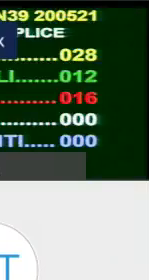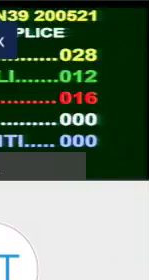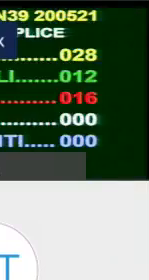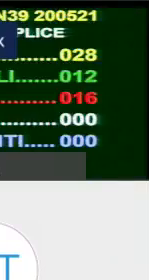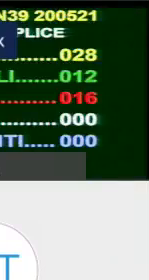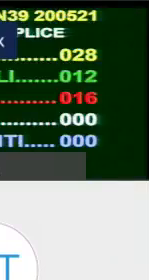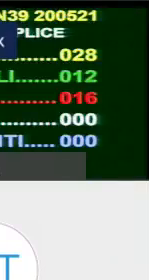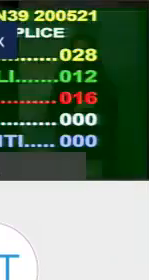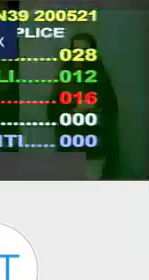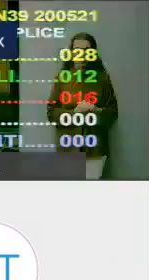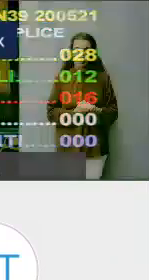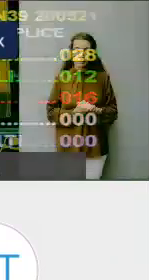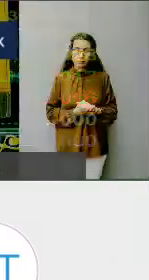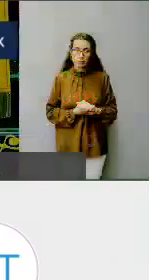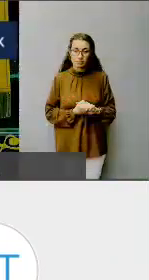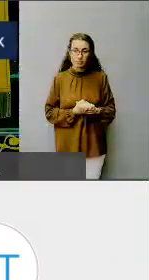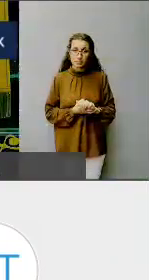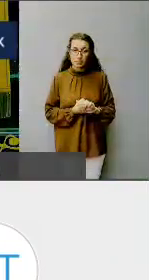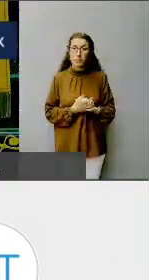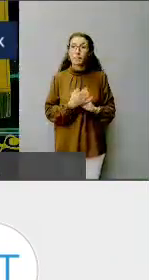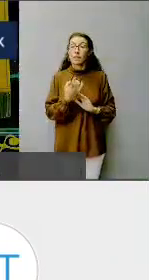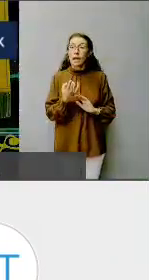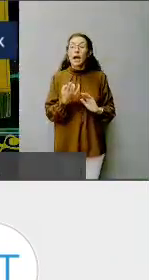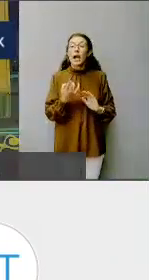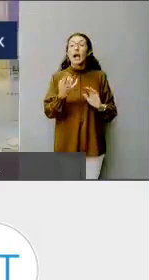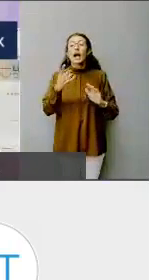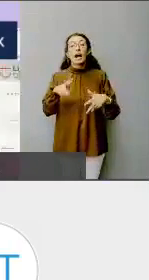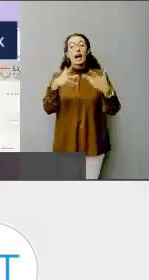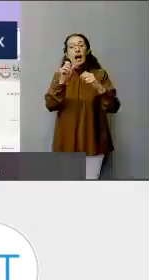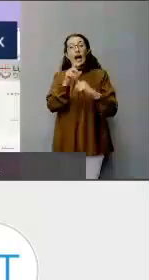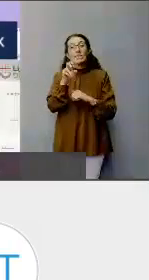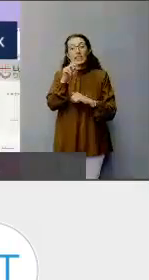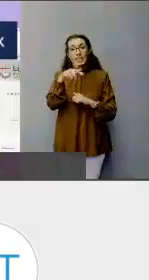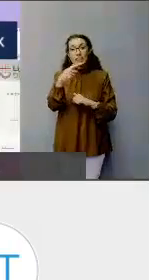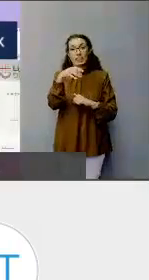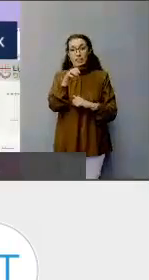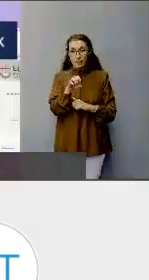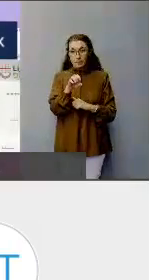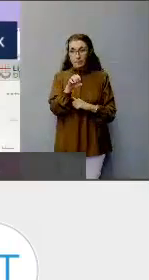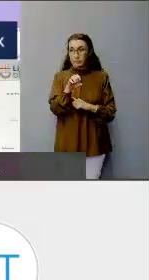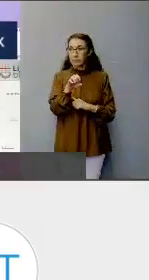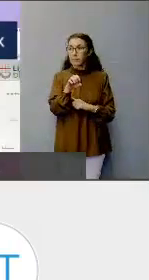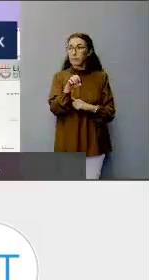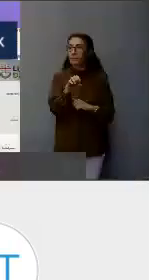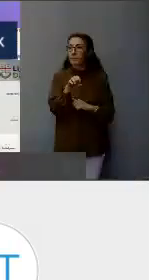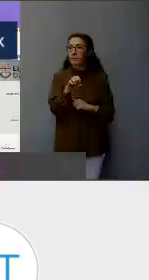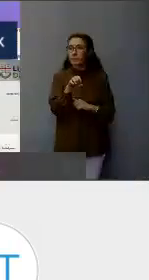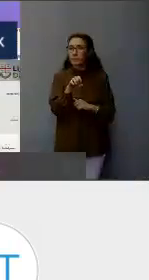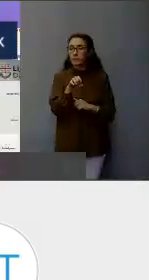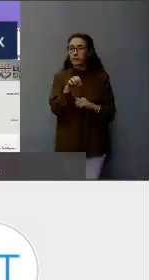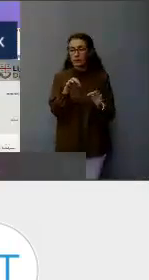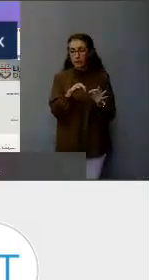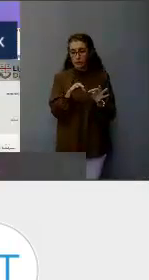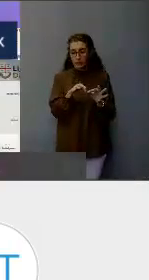allora da remoto sull'ordine joe numero 7 consigliera avvenente avevo letto